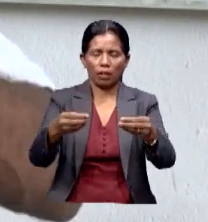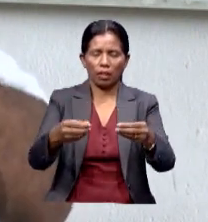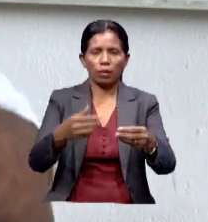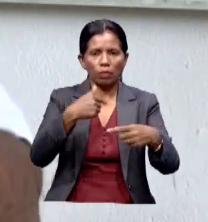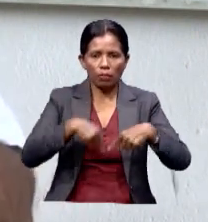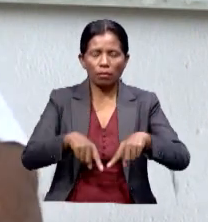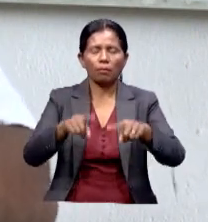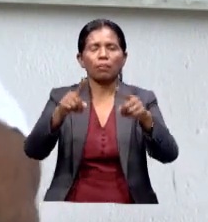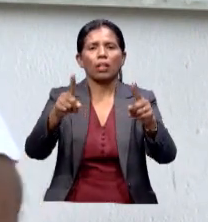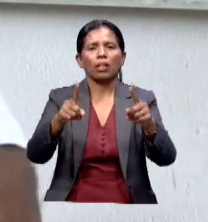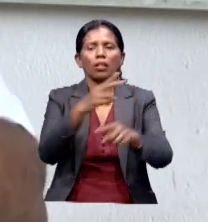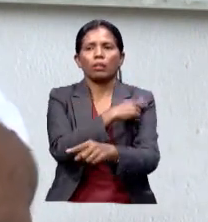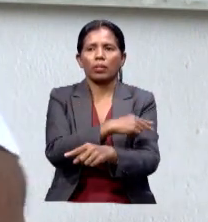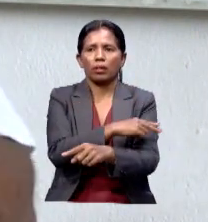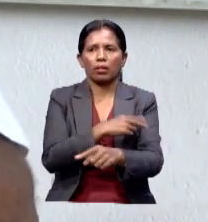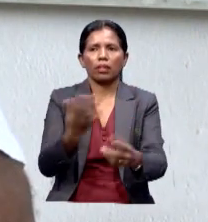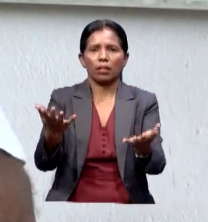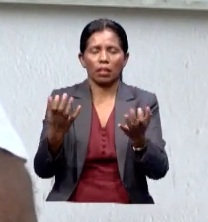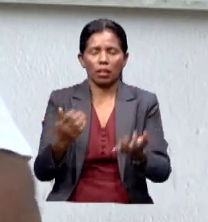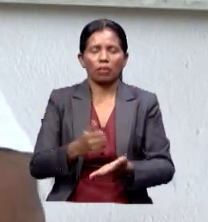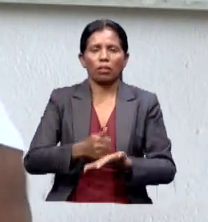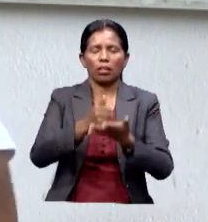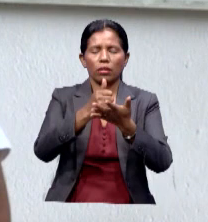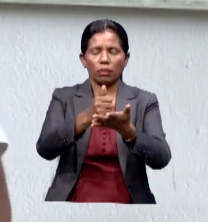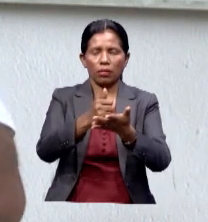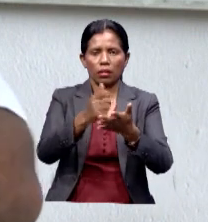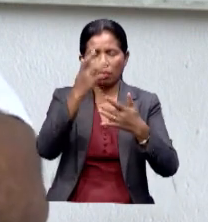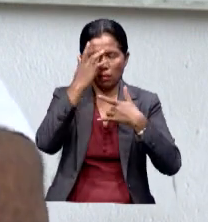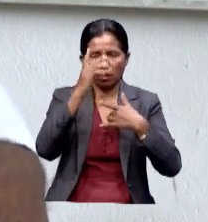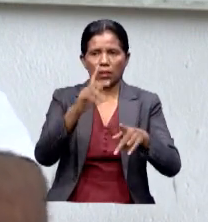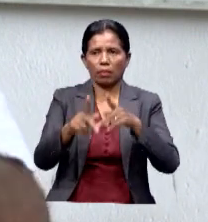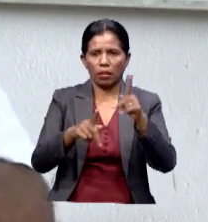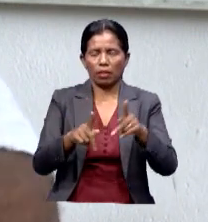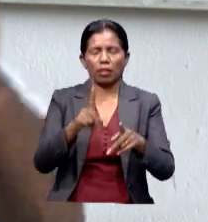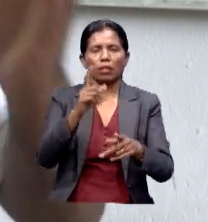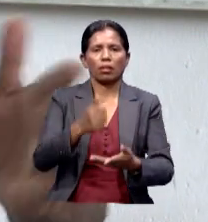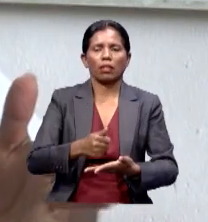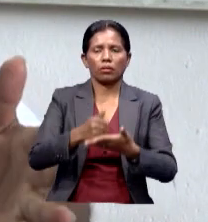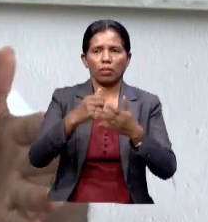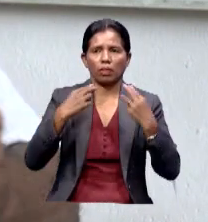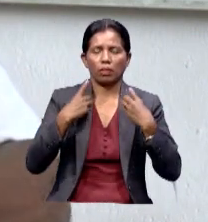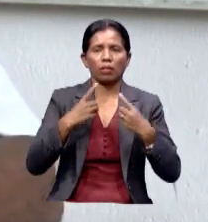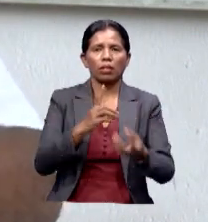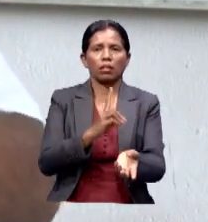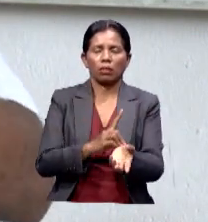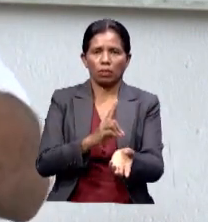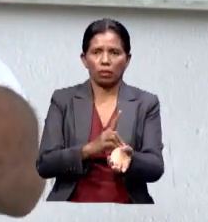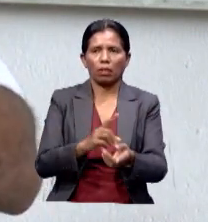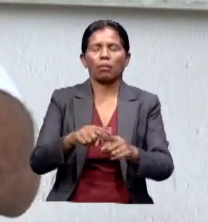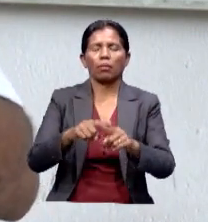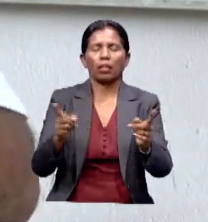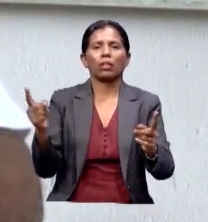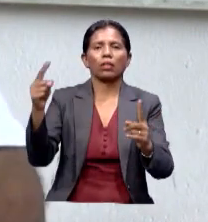hospital sira expectativa bot atu salva ne vida e mai da ne be mak atu salva ne vida mak doktor mai be bahira